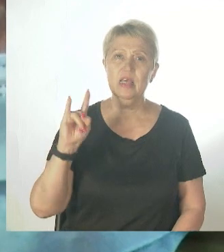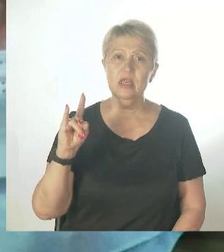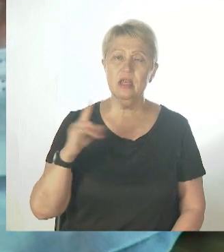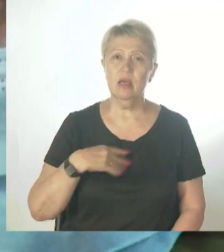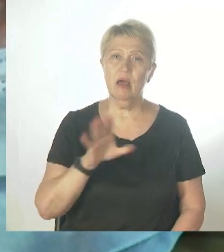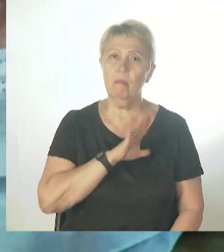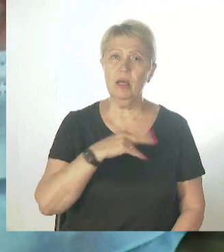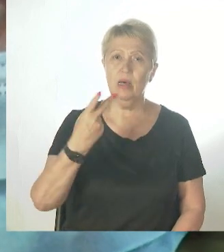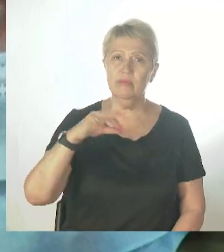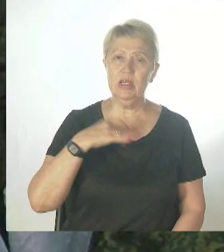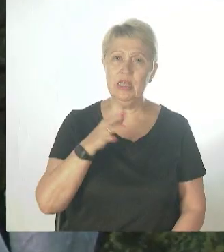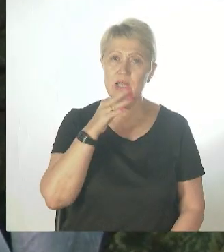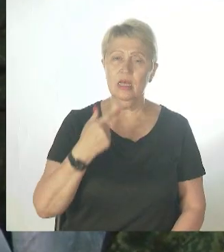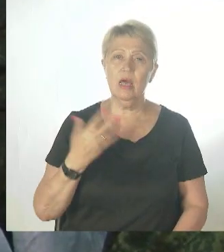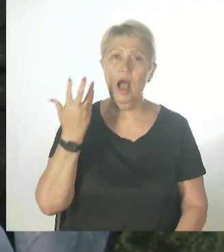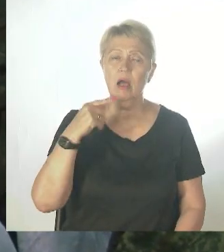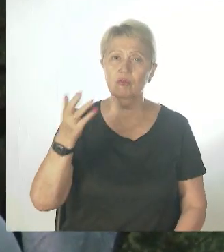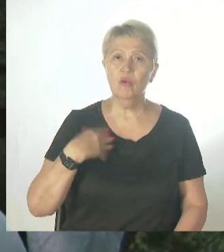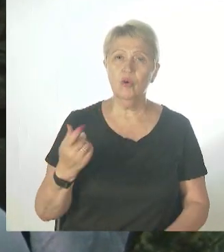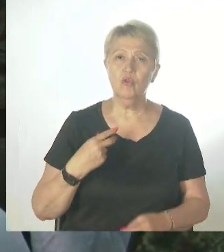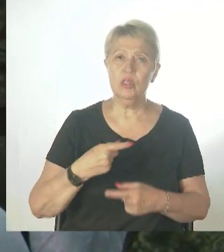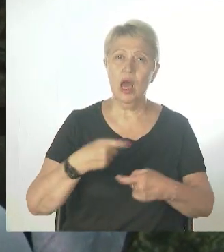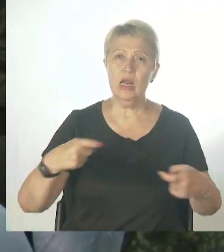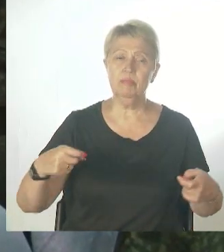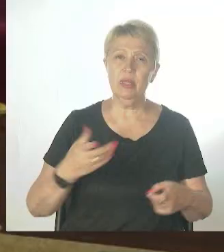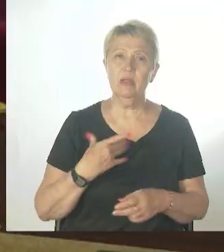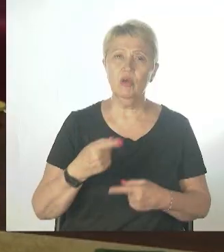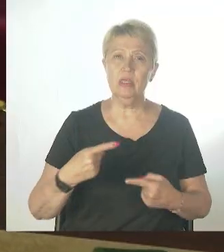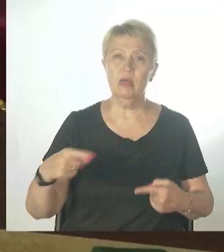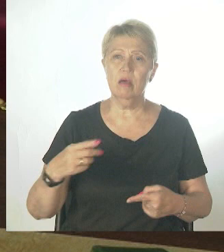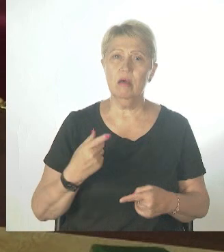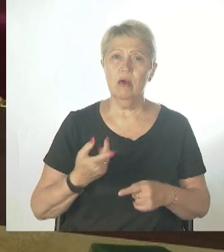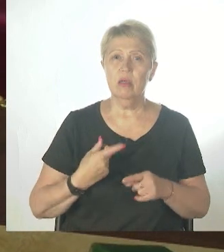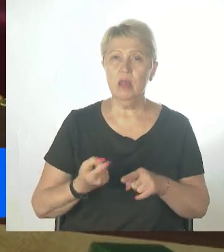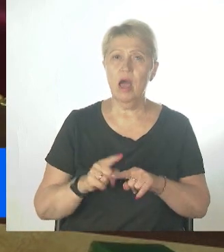20 лет было, когда он разбил величайшего на то время и,